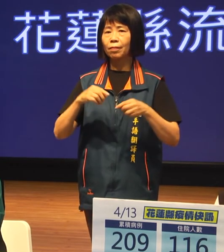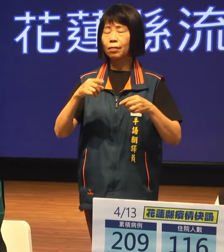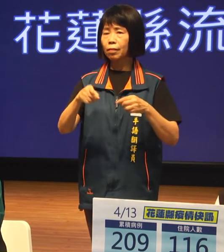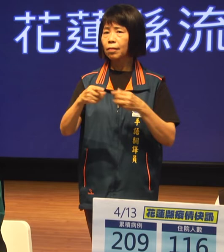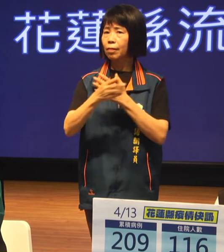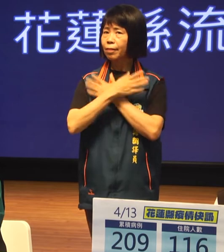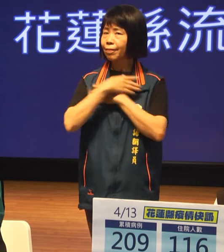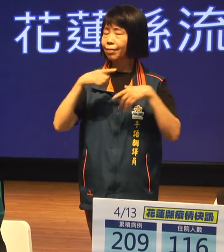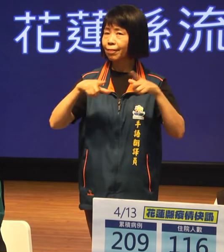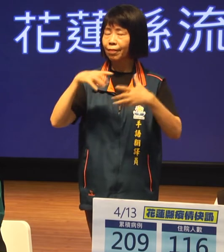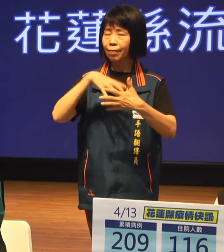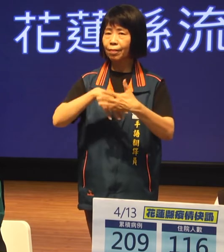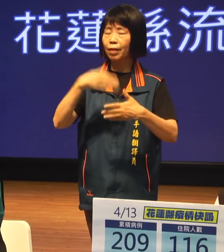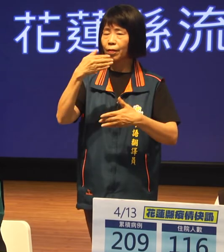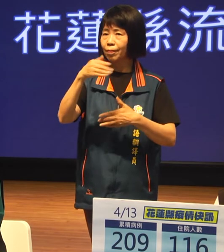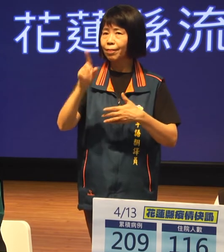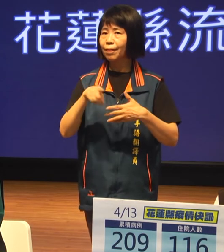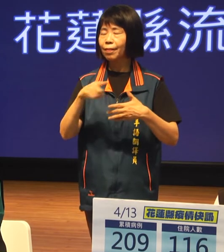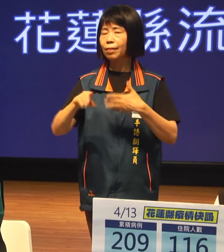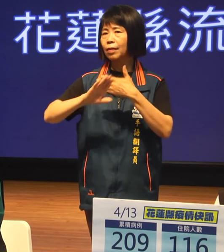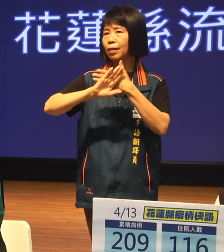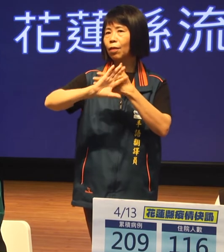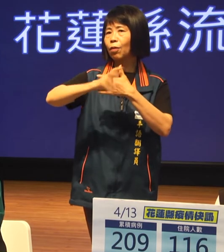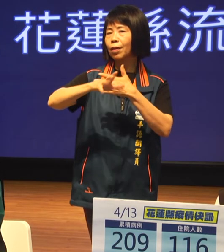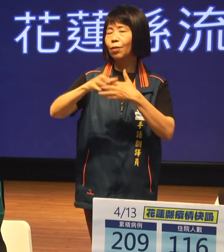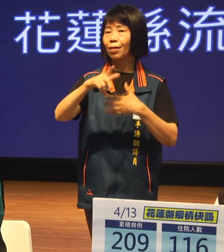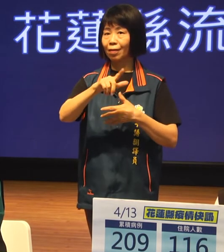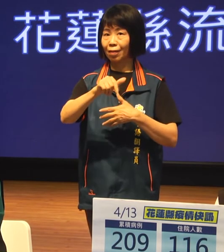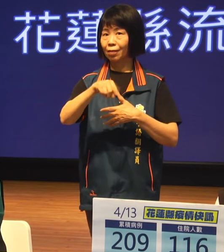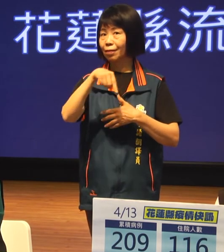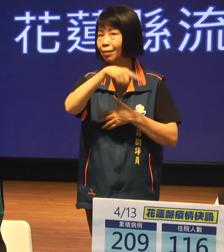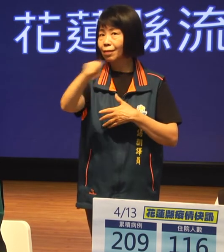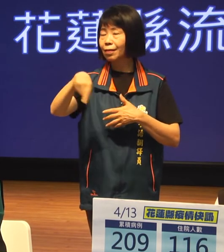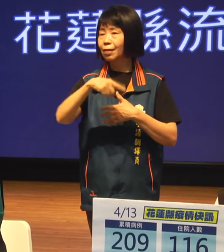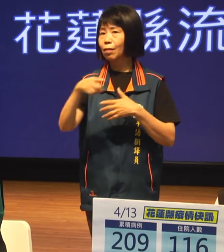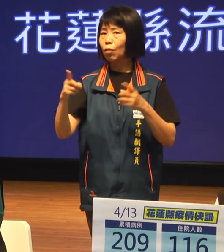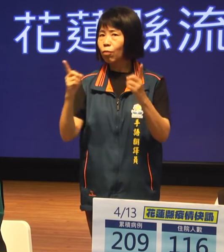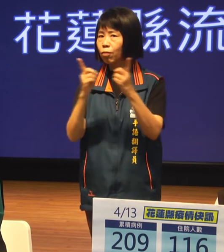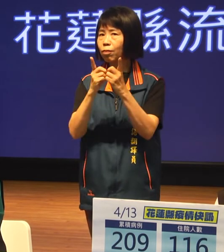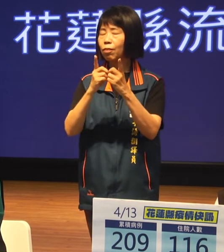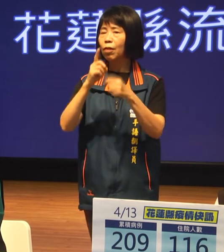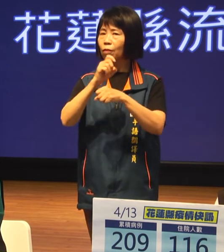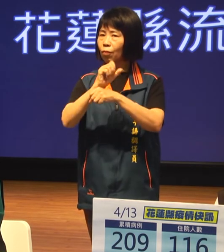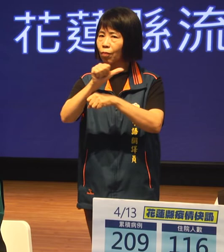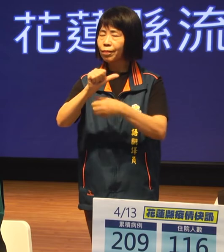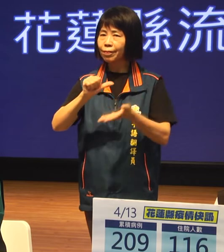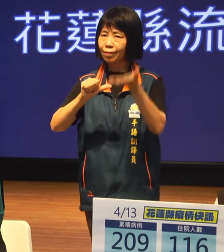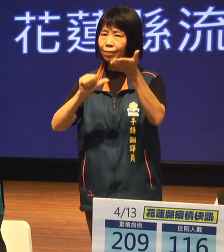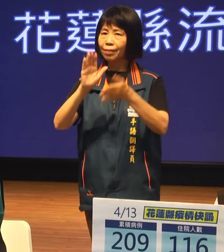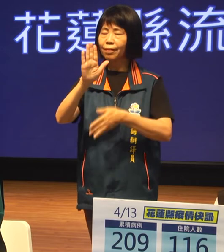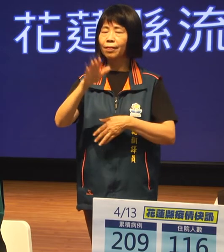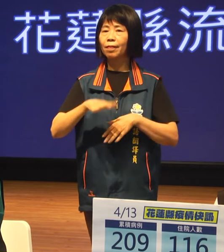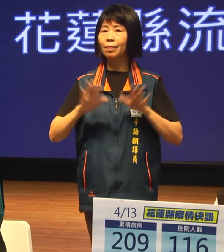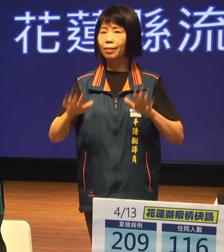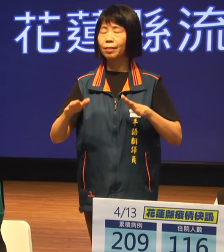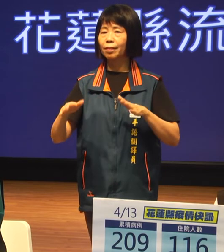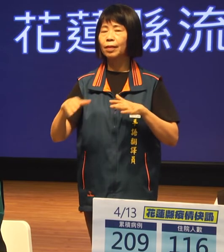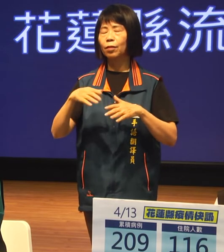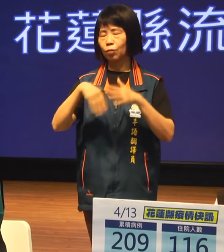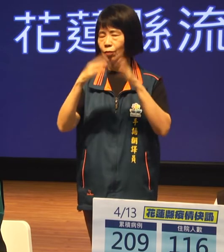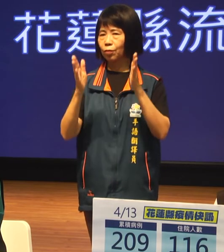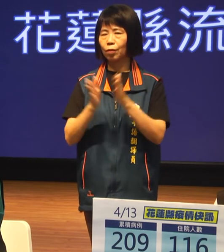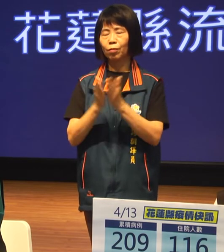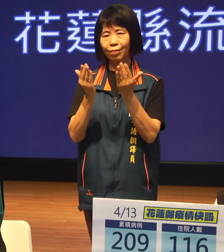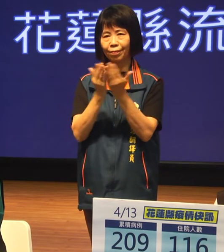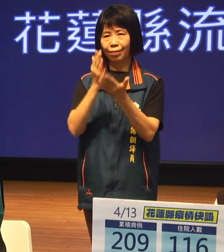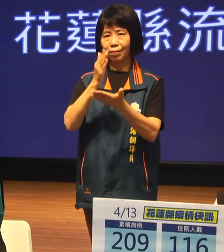9名的孩子跟外聘的老师，确诊的老师呢也有过密切接触，所以今天全员采预防性停